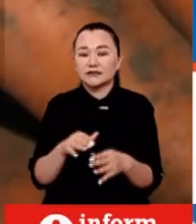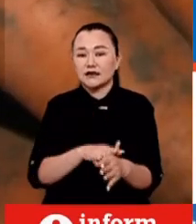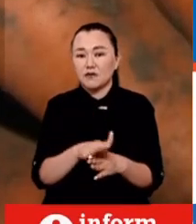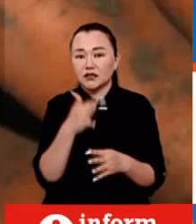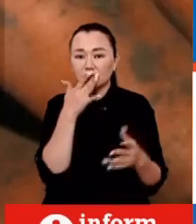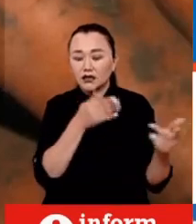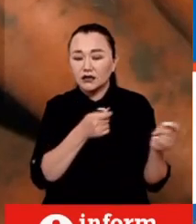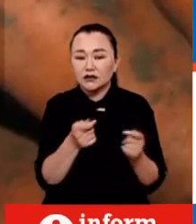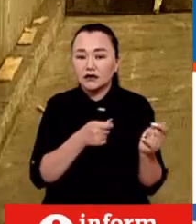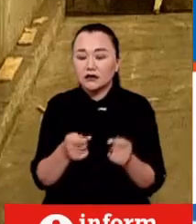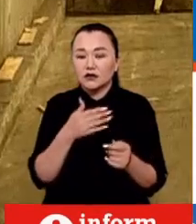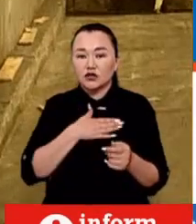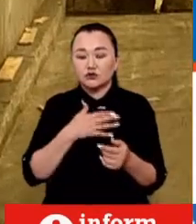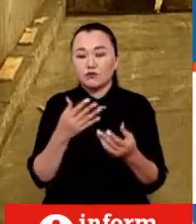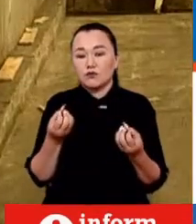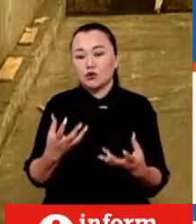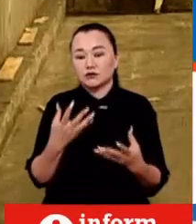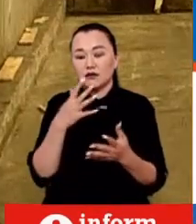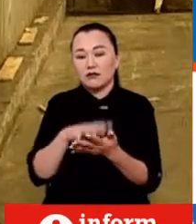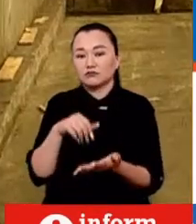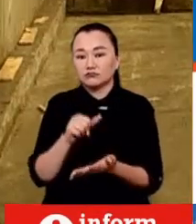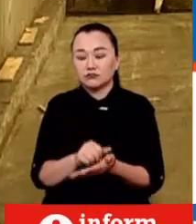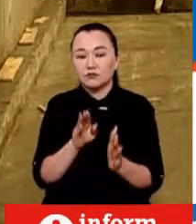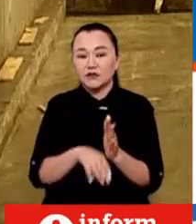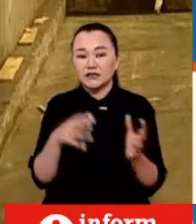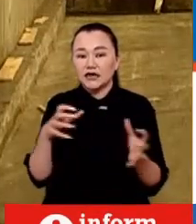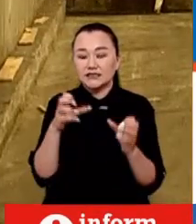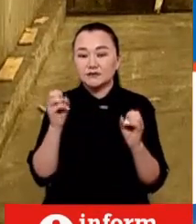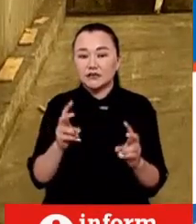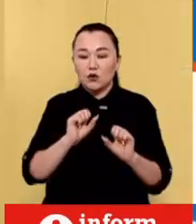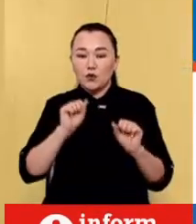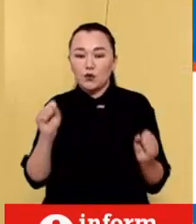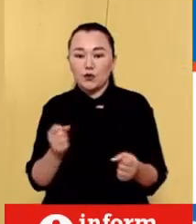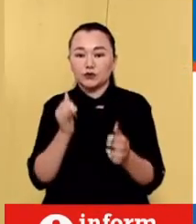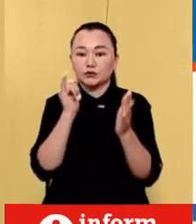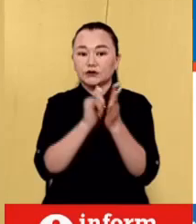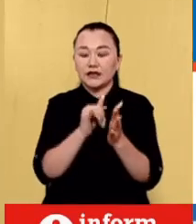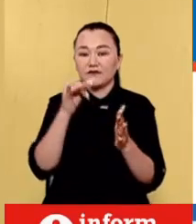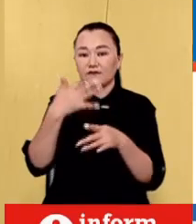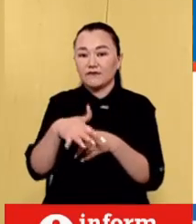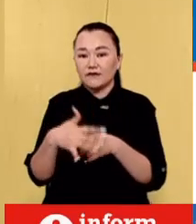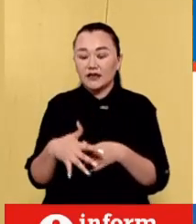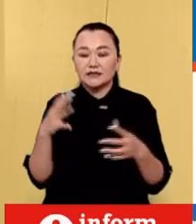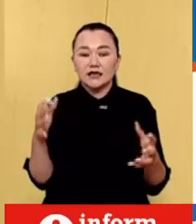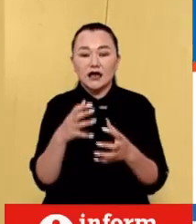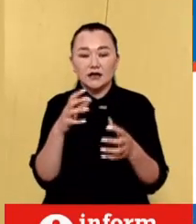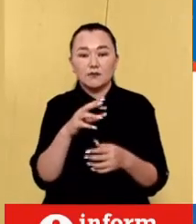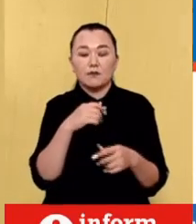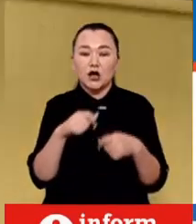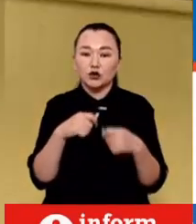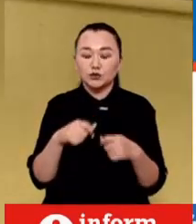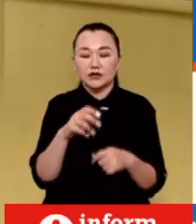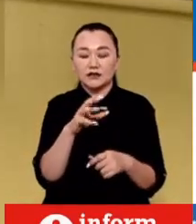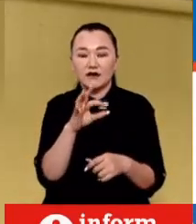импортная продукция, наша просто пропадает. Без хранилищ со специальными охлаждающими установками и вентиляцией сохранить продукцию в товарном